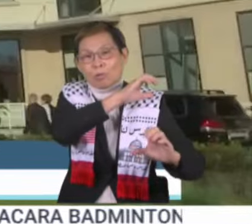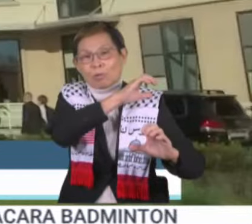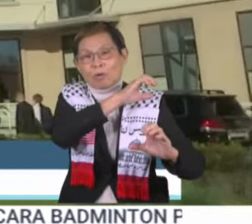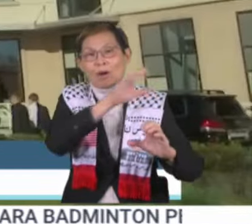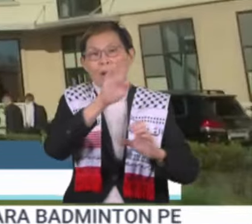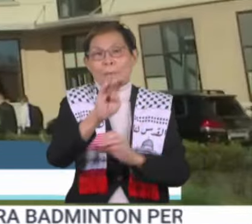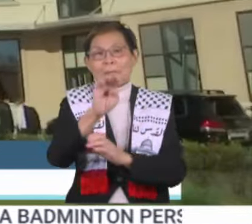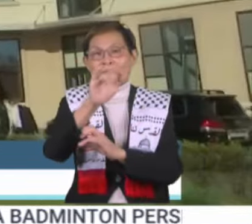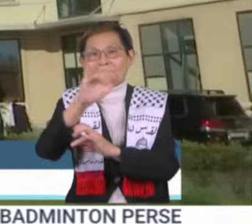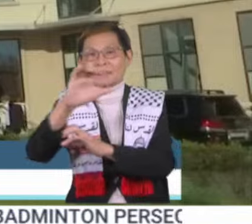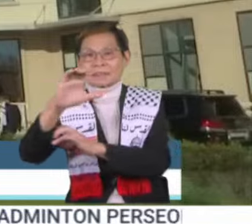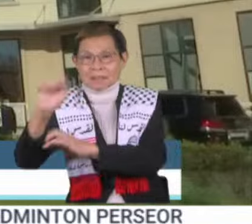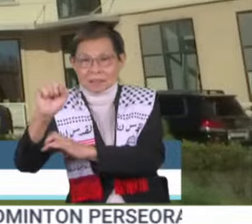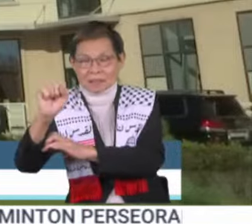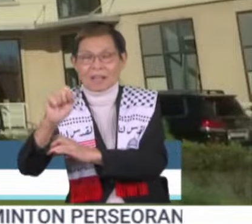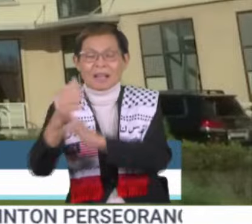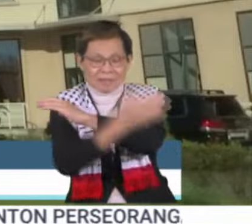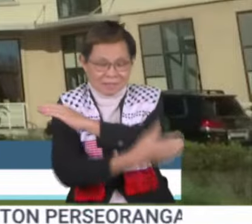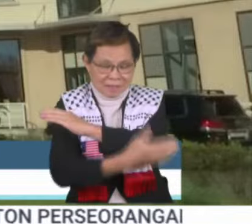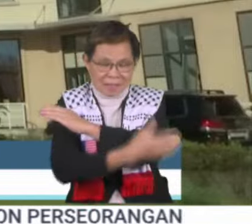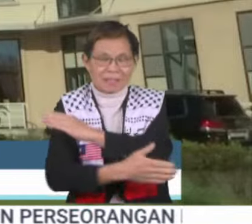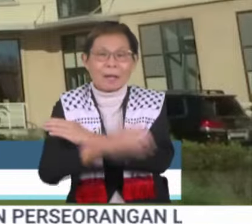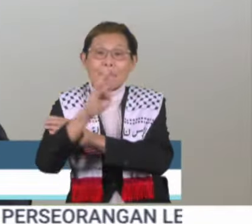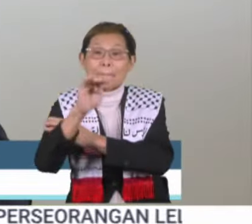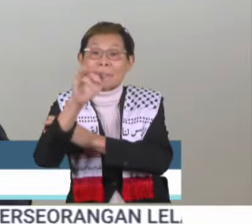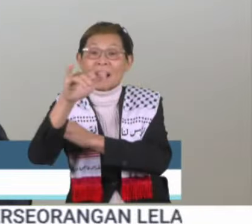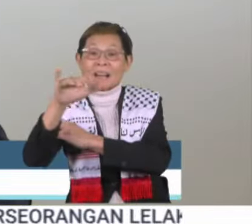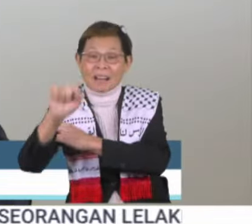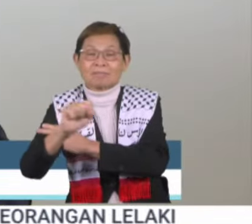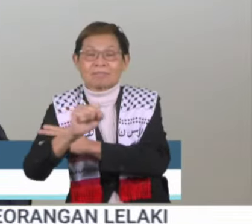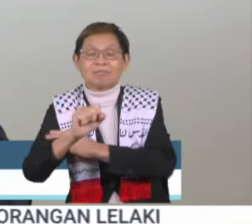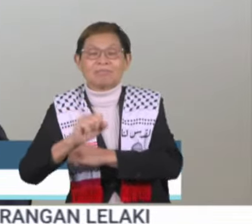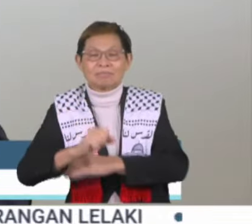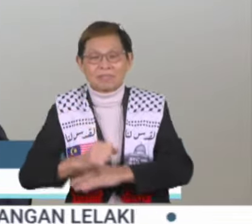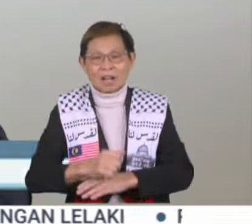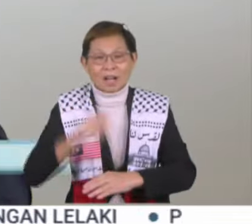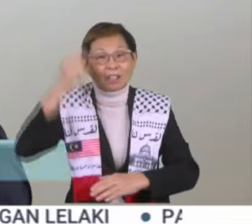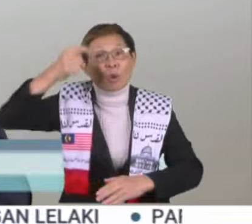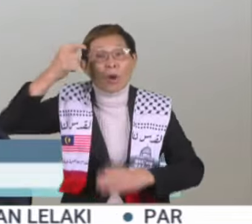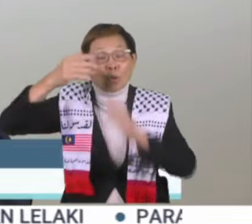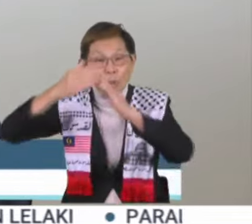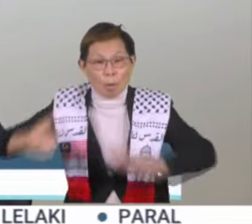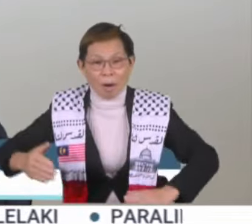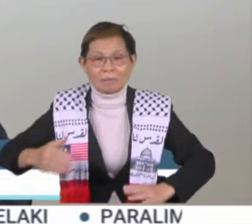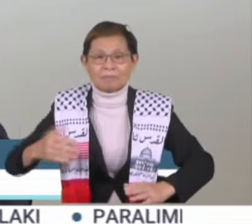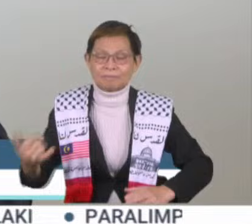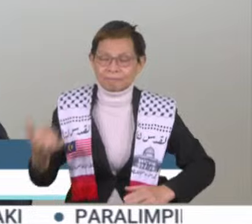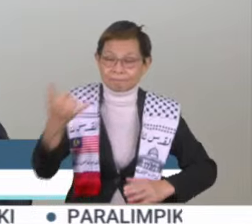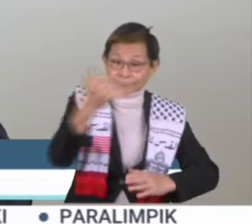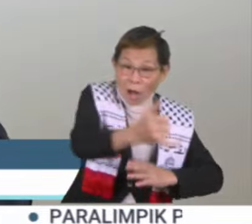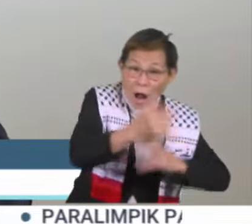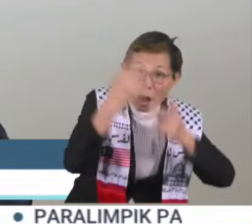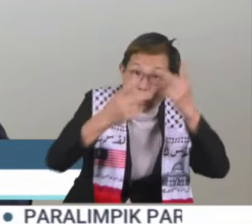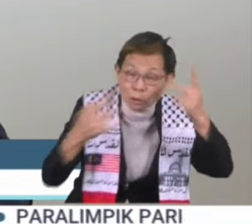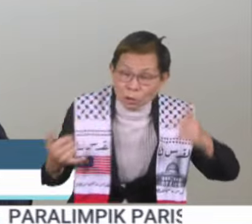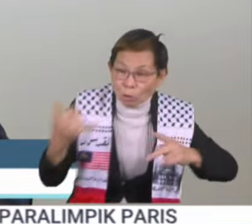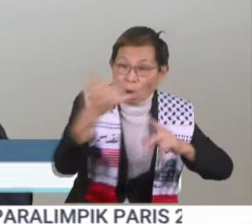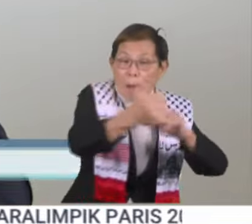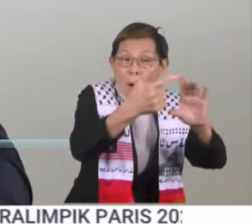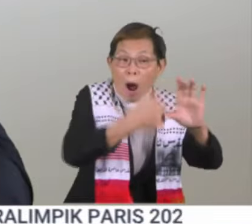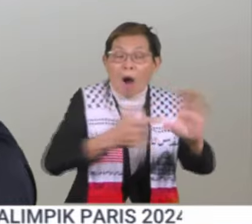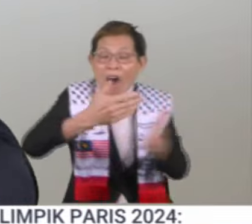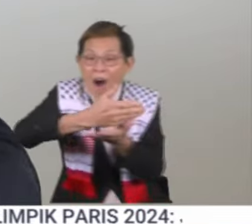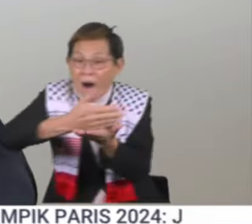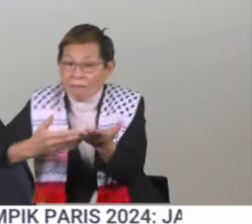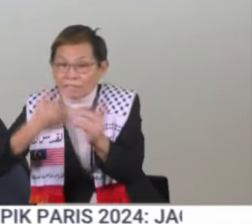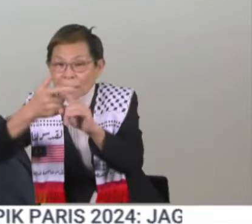Ikatan Kerjasama antara negara berkenaan. Lawatan ini juga akan adalah sebahagian